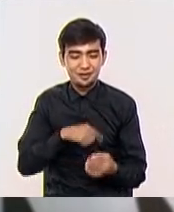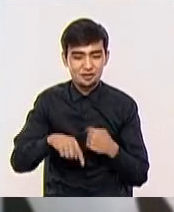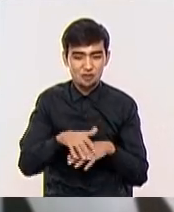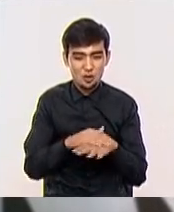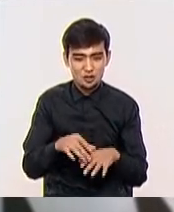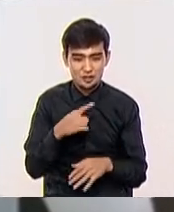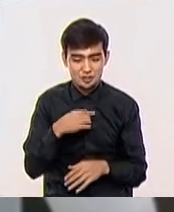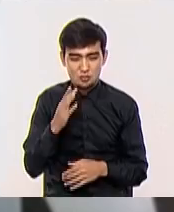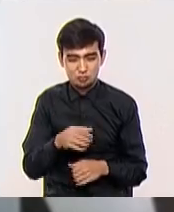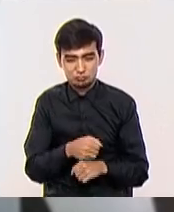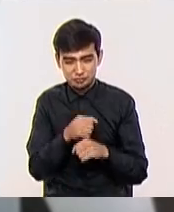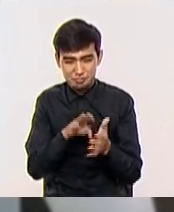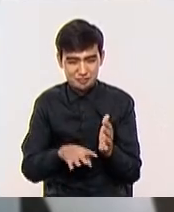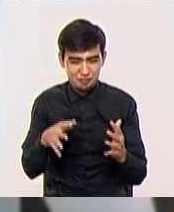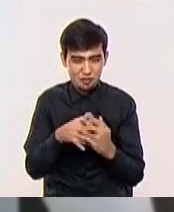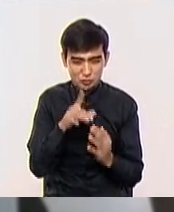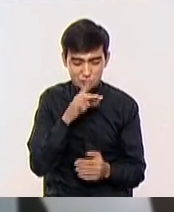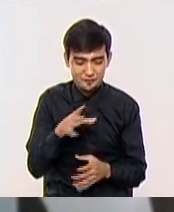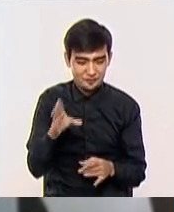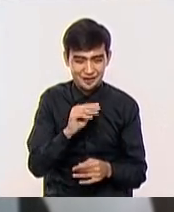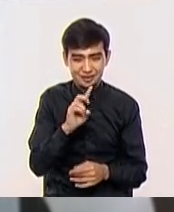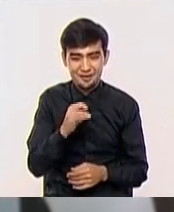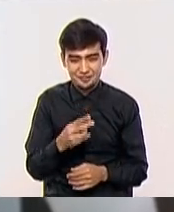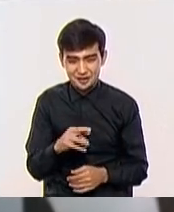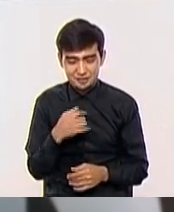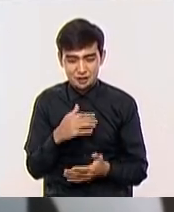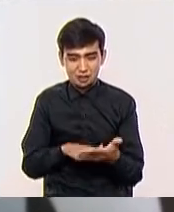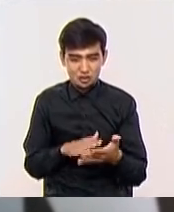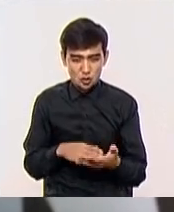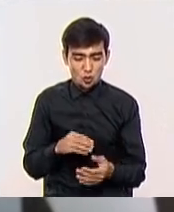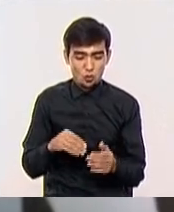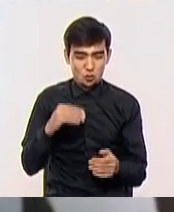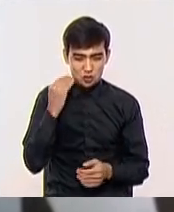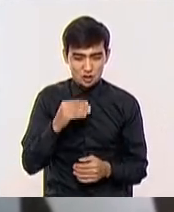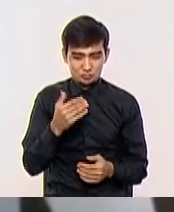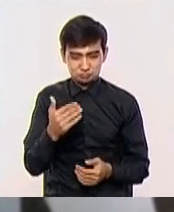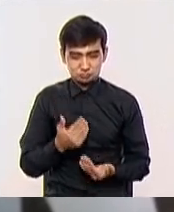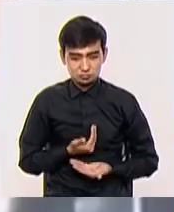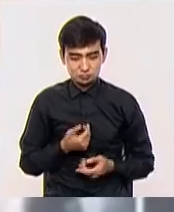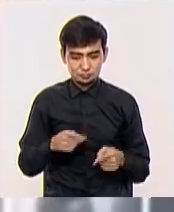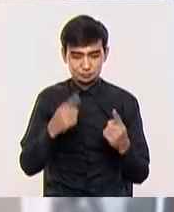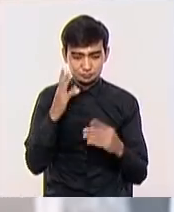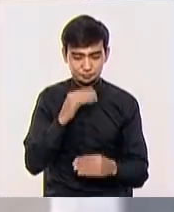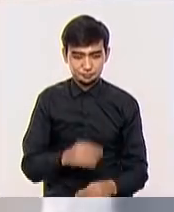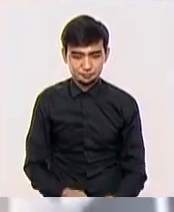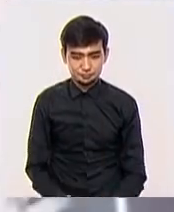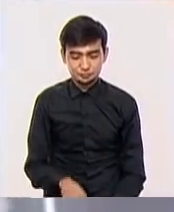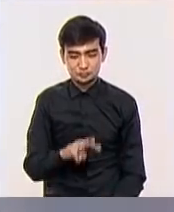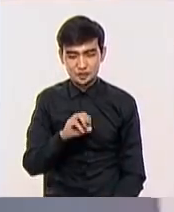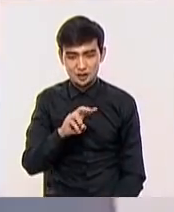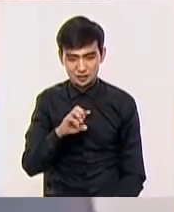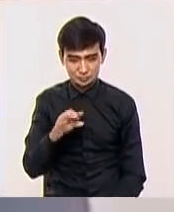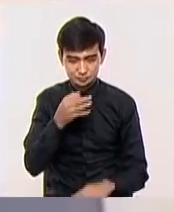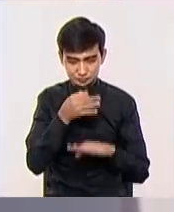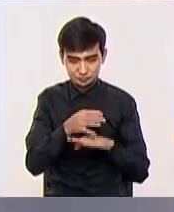даем безмятежность всей нации, что мы пойдем как можно дальше для улучшения их жизни. Талибы возложили ответственность